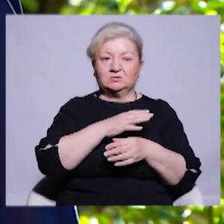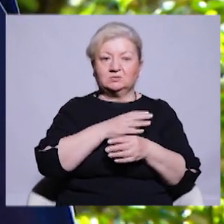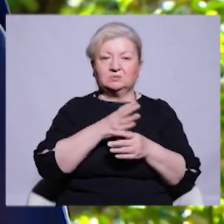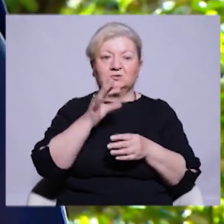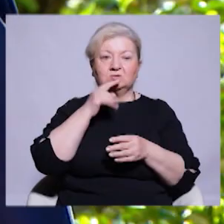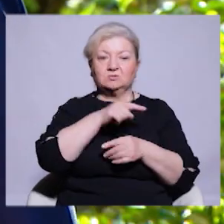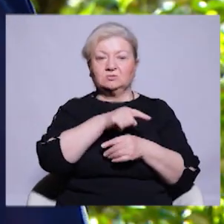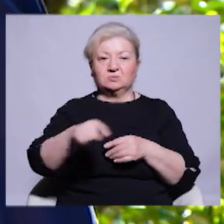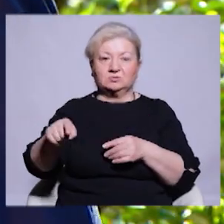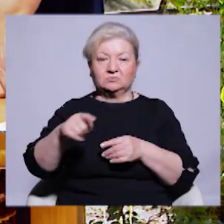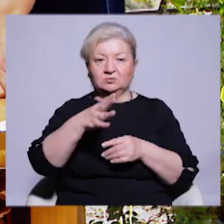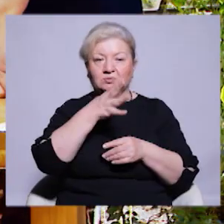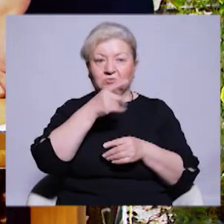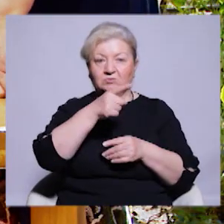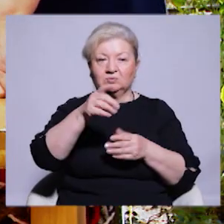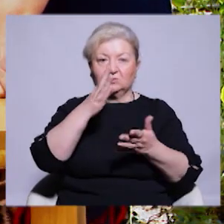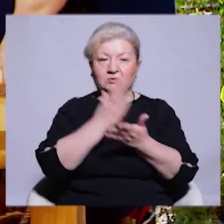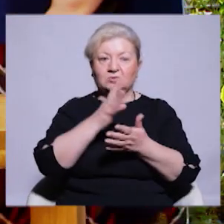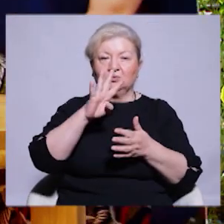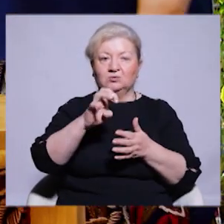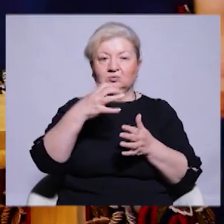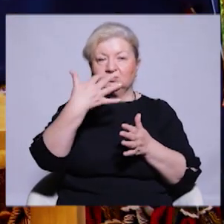მესამის მეფობის პერიოდში და თქვენ ხედავთ აქ თარიღებს